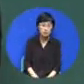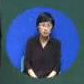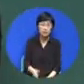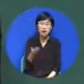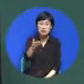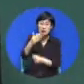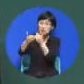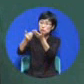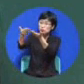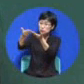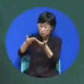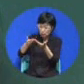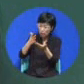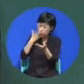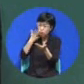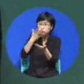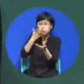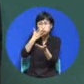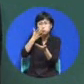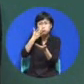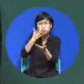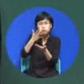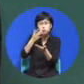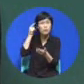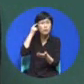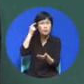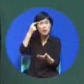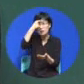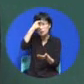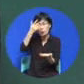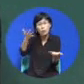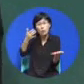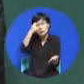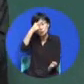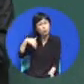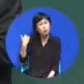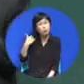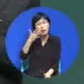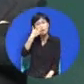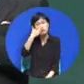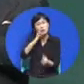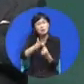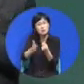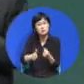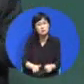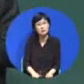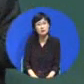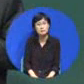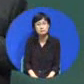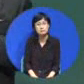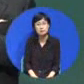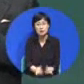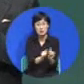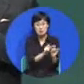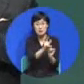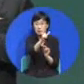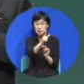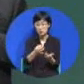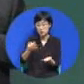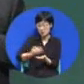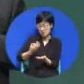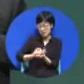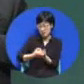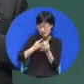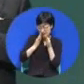suffer. They will not be able to receive answers from God because they don't understand prayer. 열심히 하잖아요. 돈 벌라고 그걸 돈